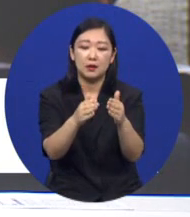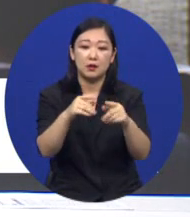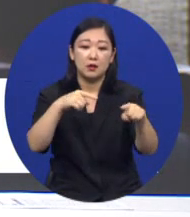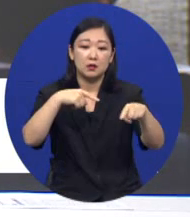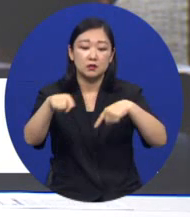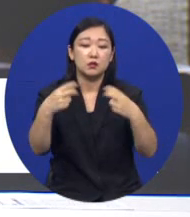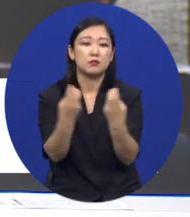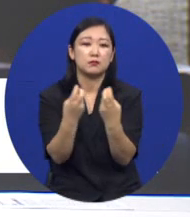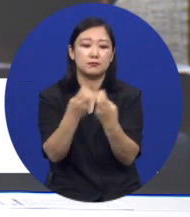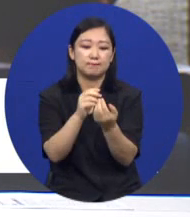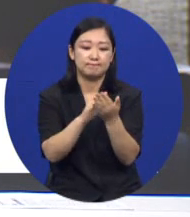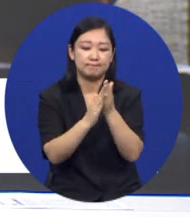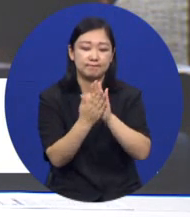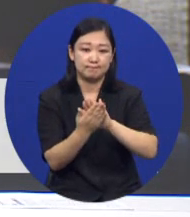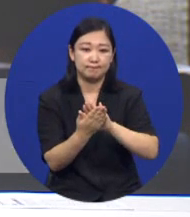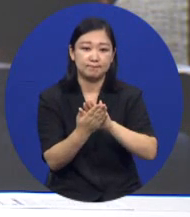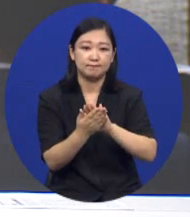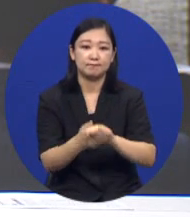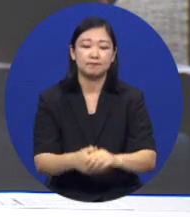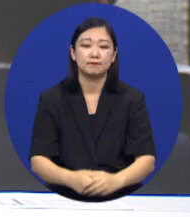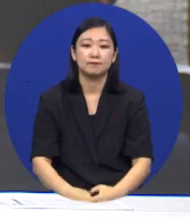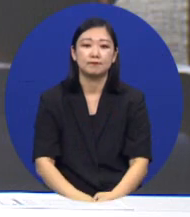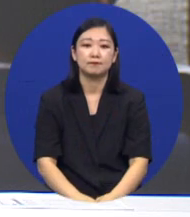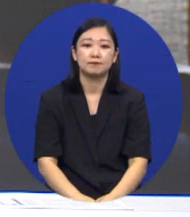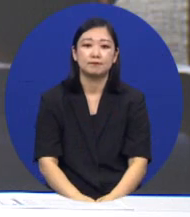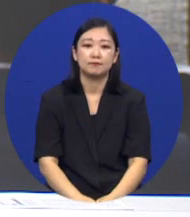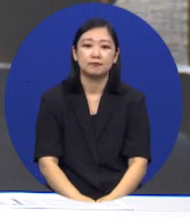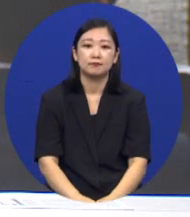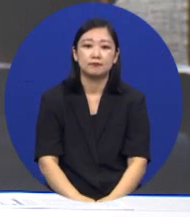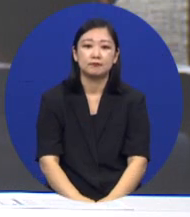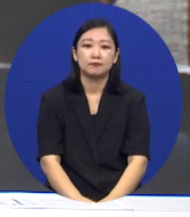정책의 변화를 예고했습니다. 박주현 기자입니다.